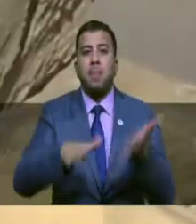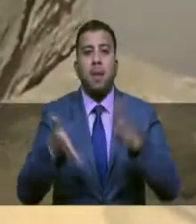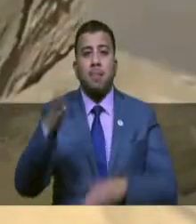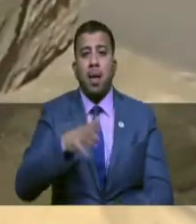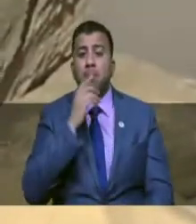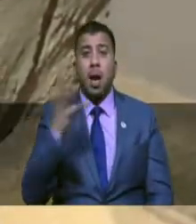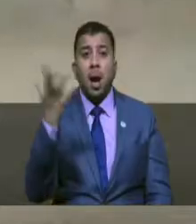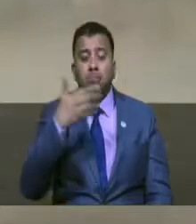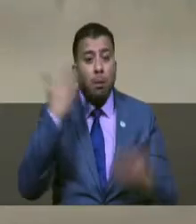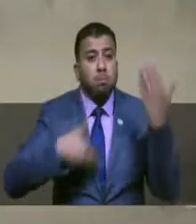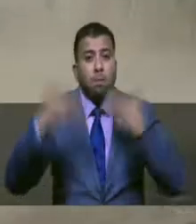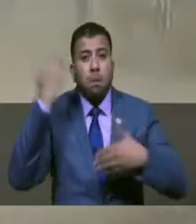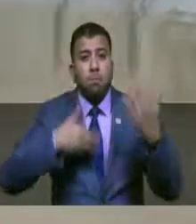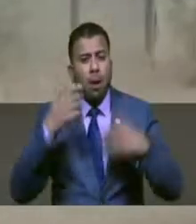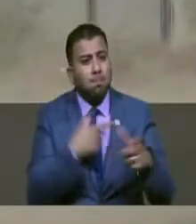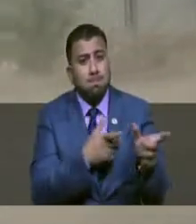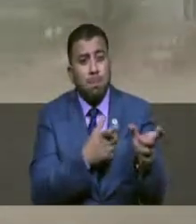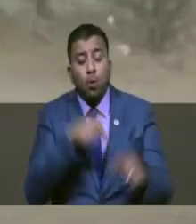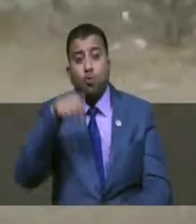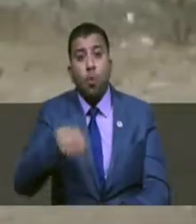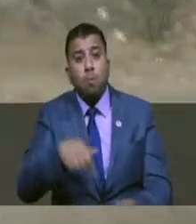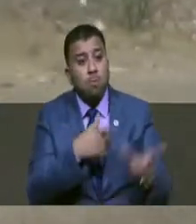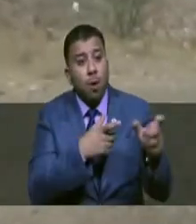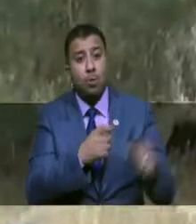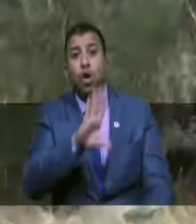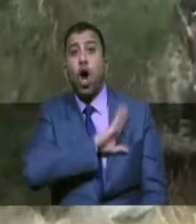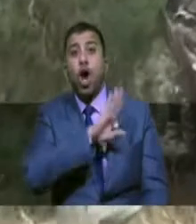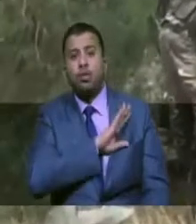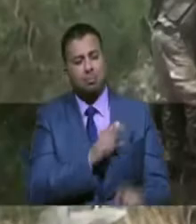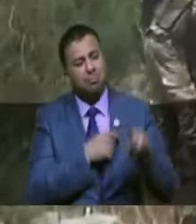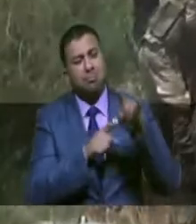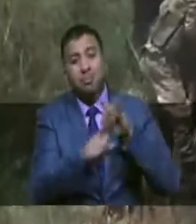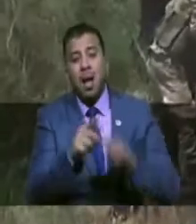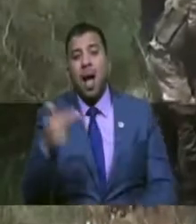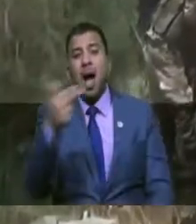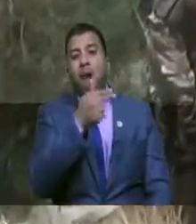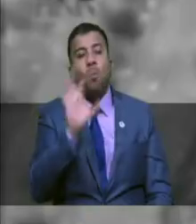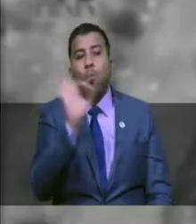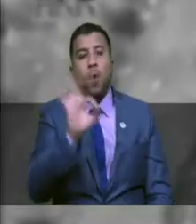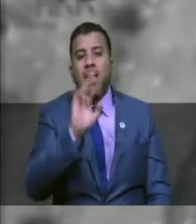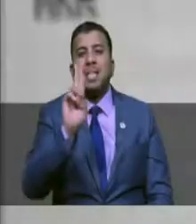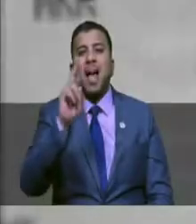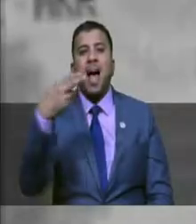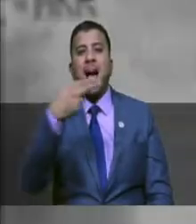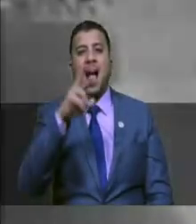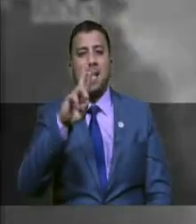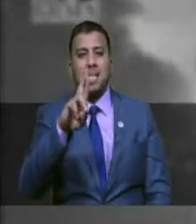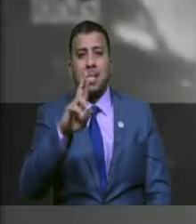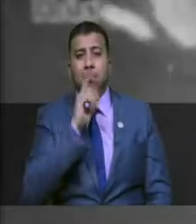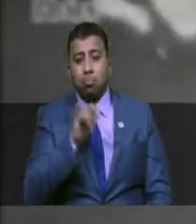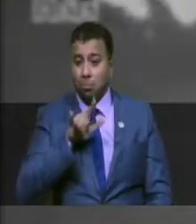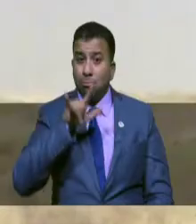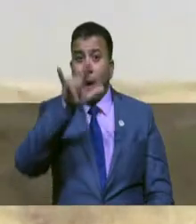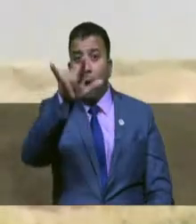عناصرها في المواجهات التي دارت اليوم مع أبطال الجيش الوطني غرب مدينة تعز، كما استهدف طيران